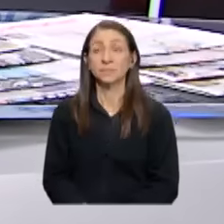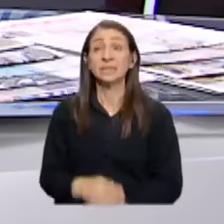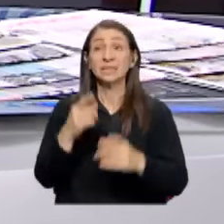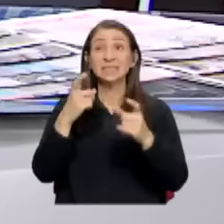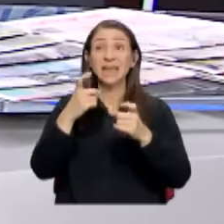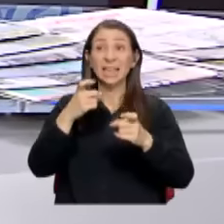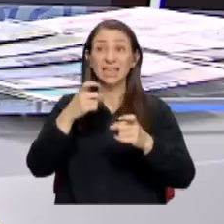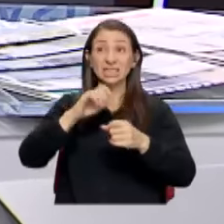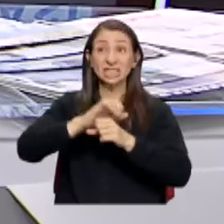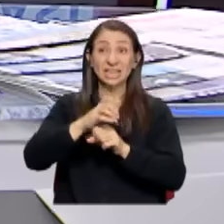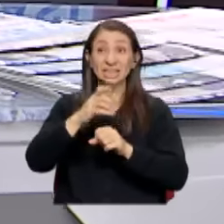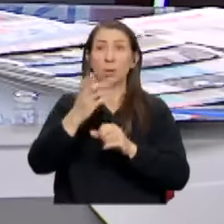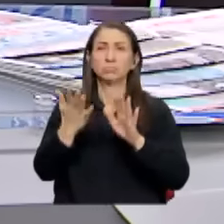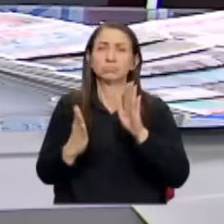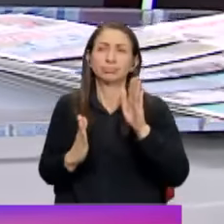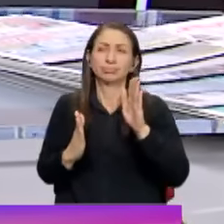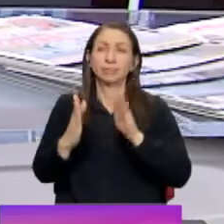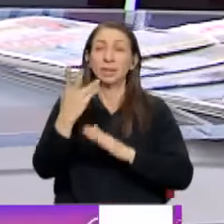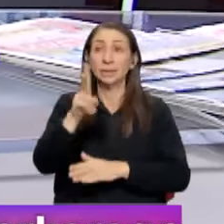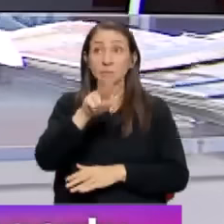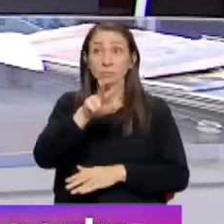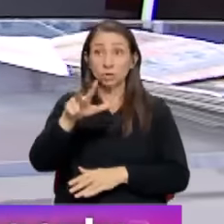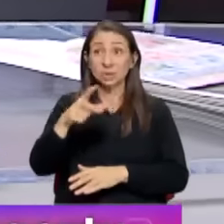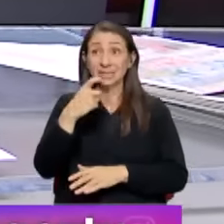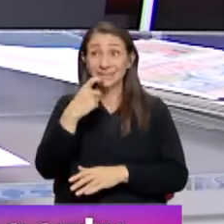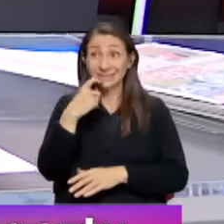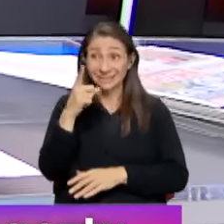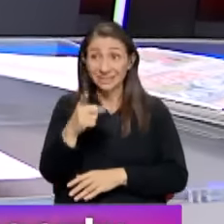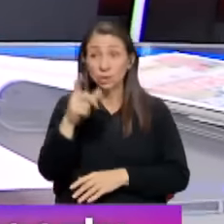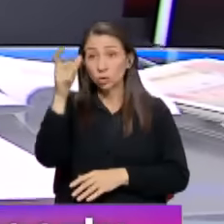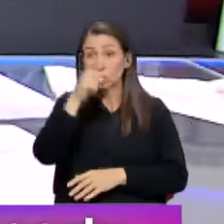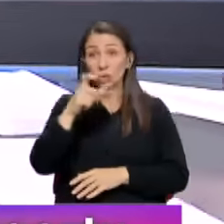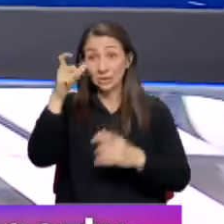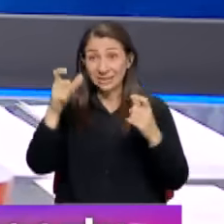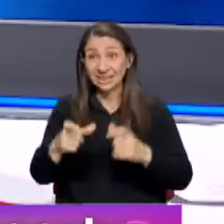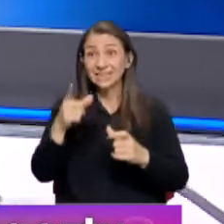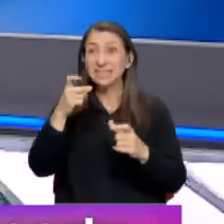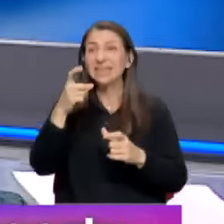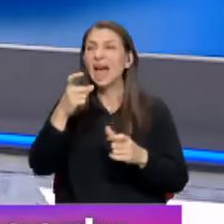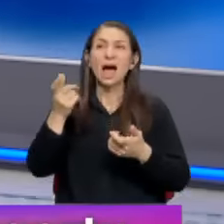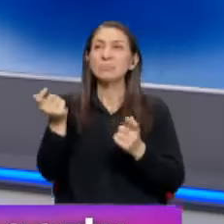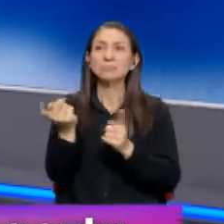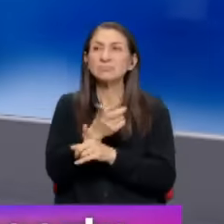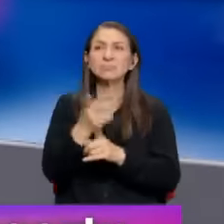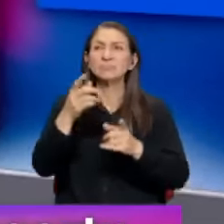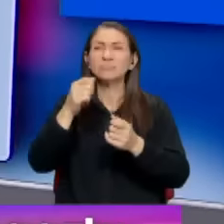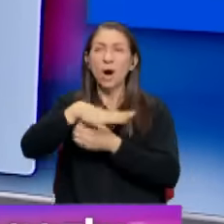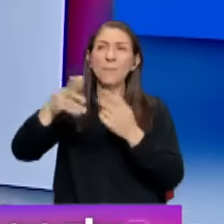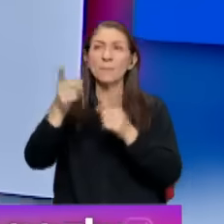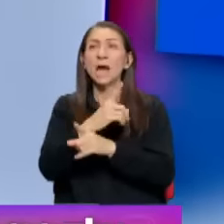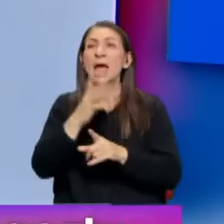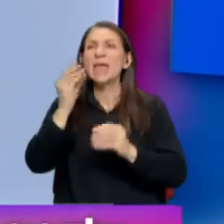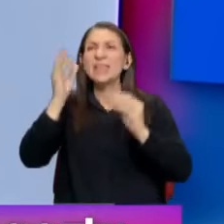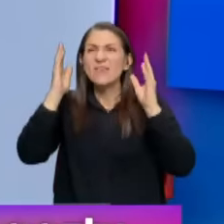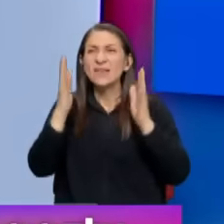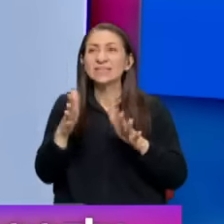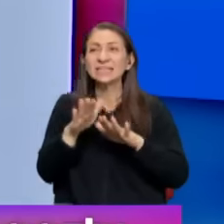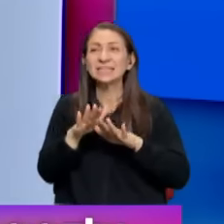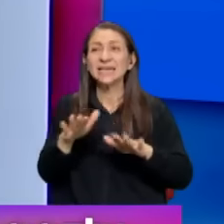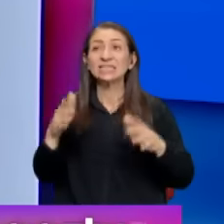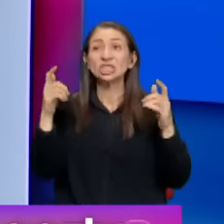Silahlı şiddet olaylarında tırmanış devam ediyor. 2023 yılının Türkiye'sinin silahlı şiddet haritası ve en